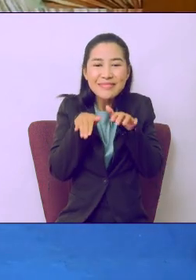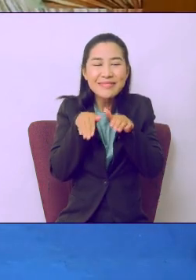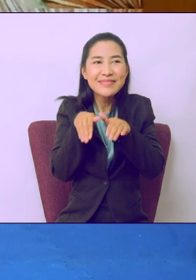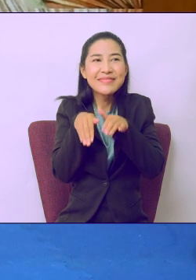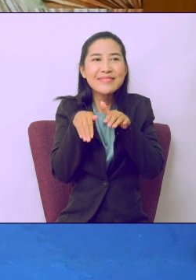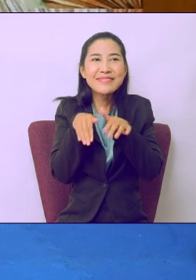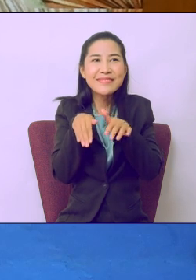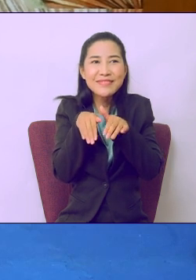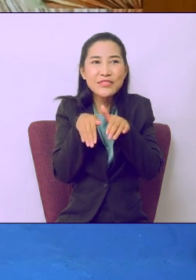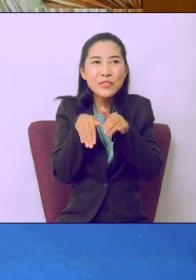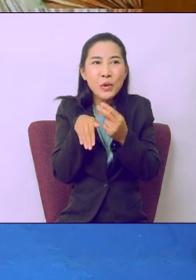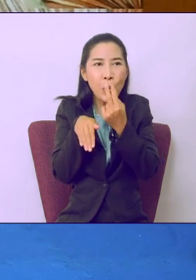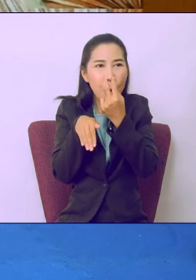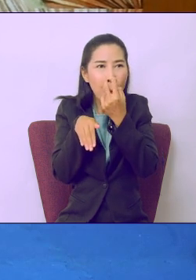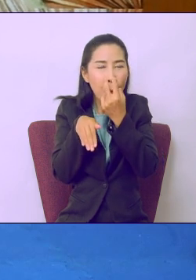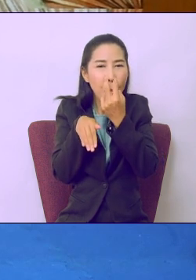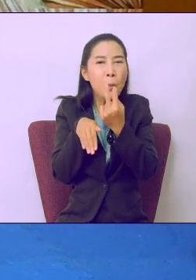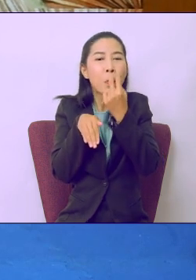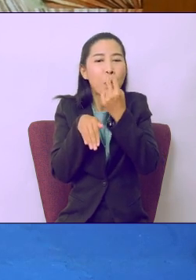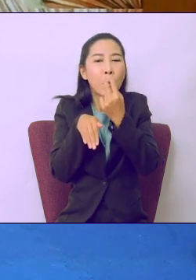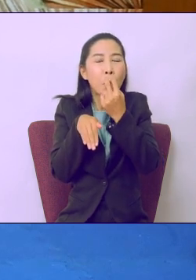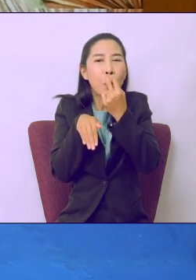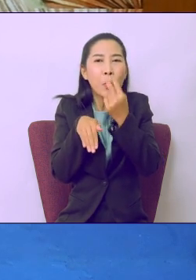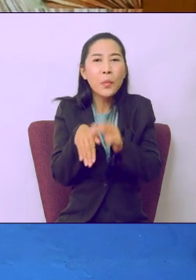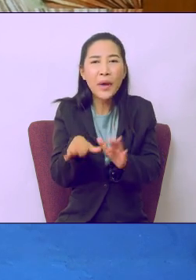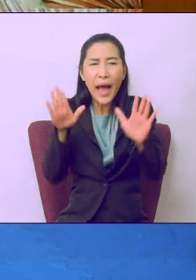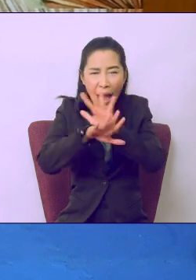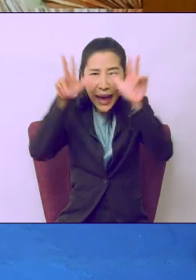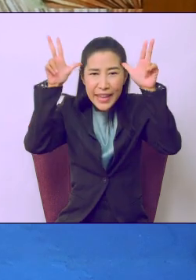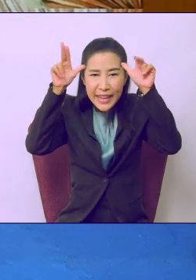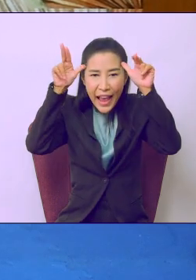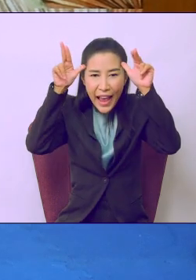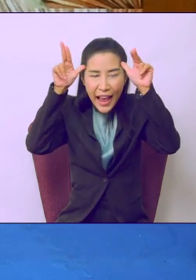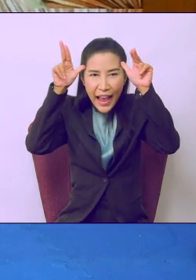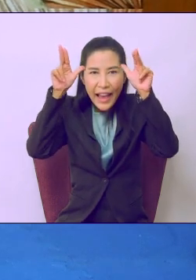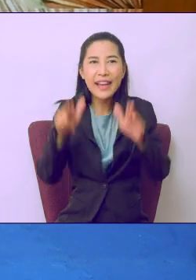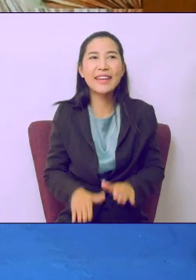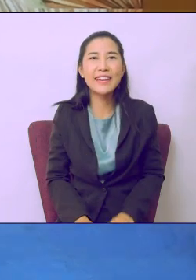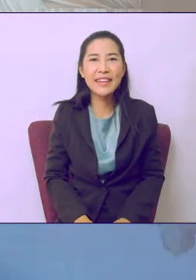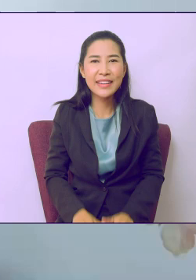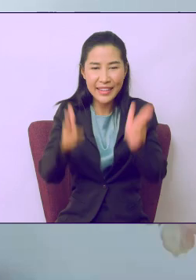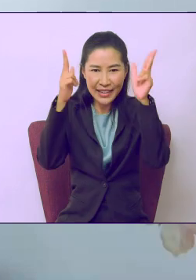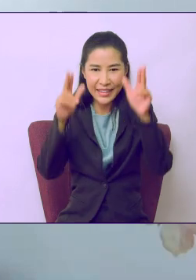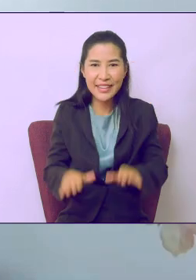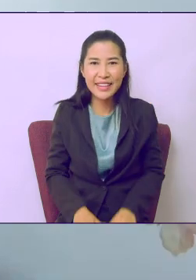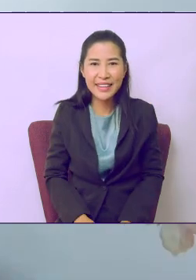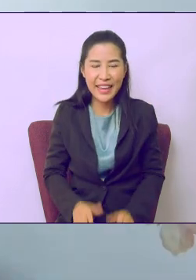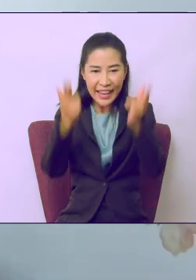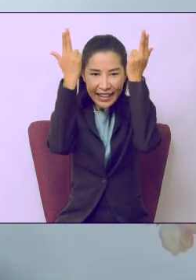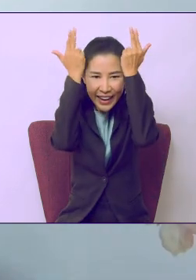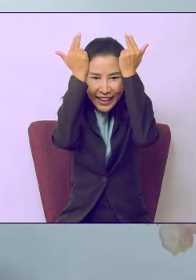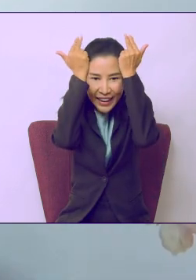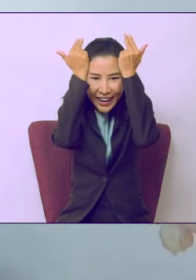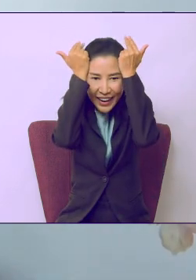งี้ก่อนอ่ามาแล้วก็ซิปอากาศเข้าทงจมูกนะเหมือนกระต่ายนะเคยเห็นกระต่ายเ่าเคยนะมา 1 2